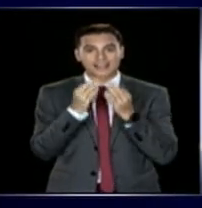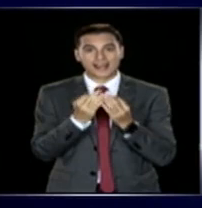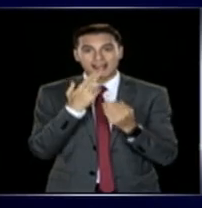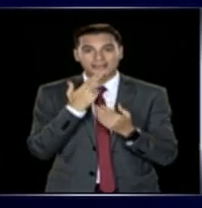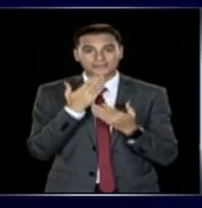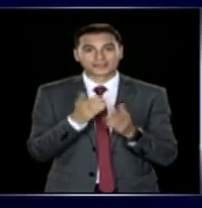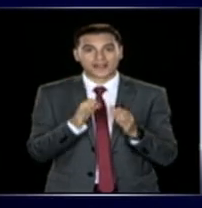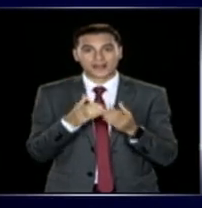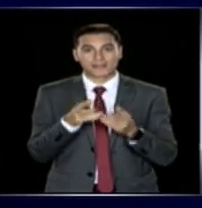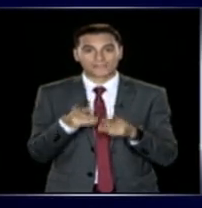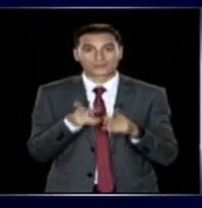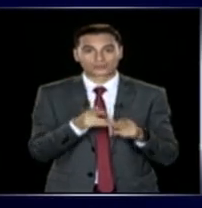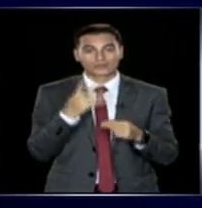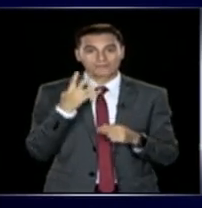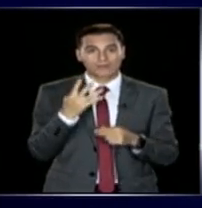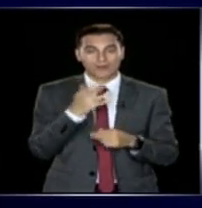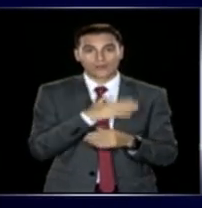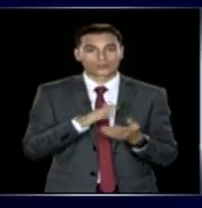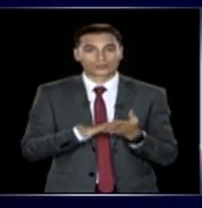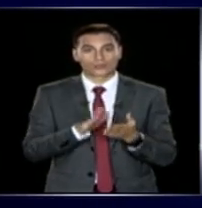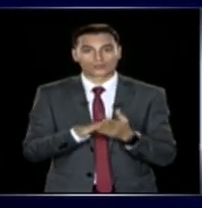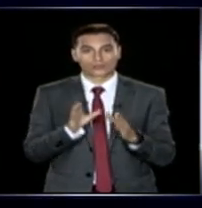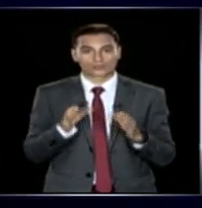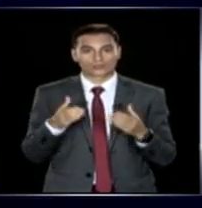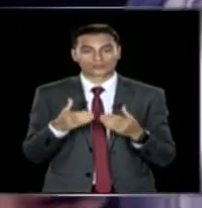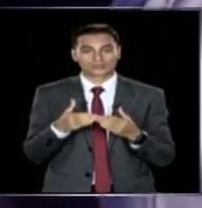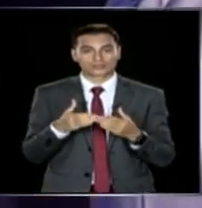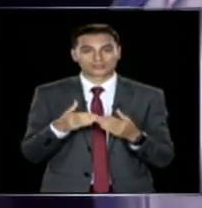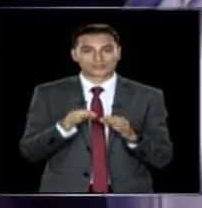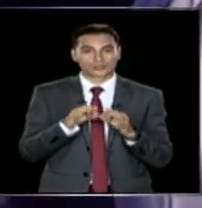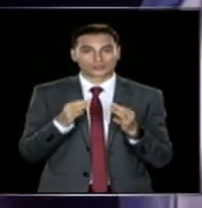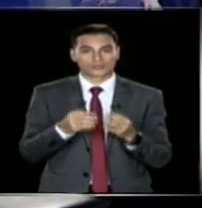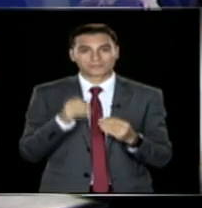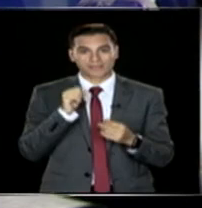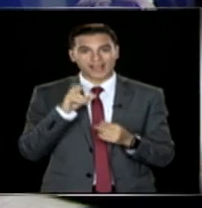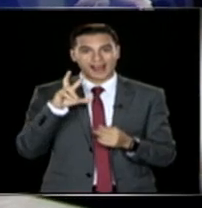المثالية الموسم الرابع، نحيي عيلة الجعفري كلنا.